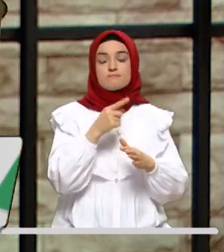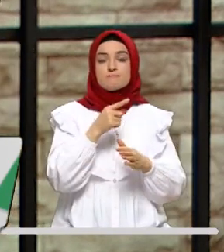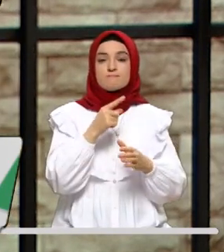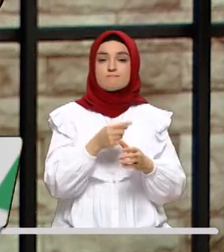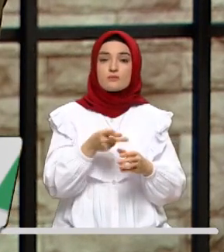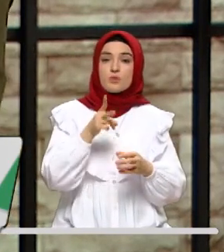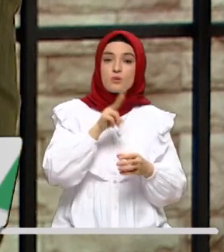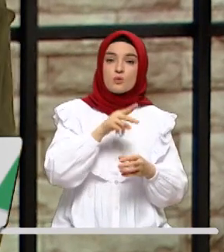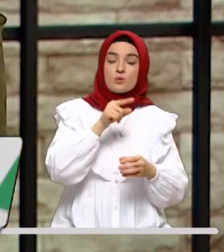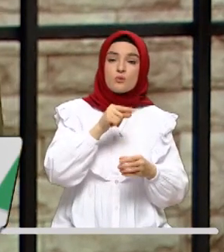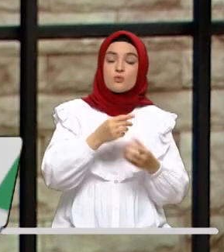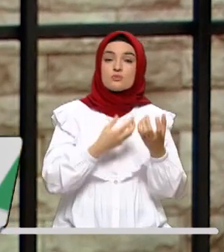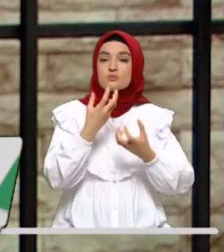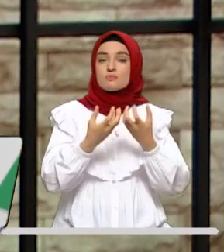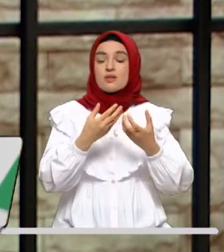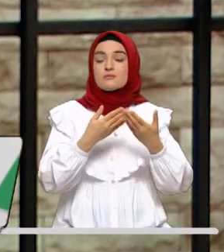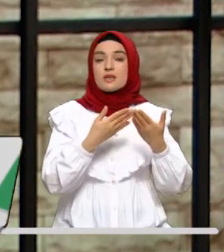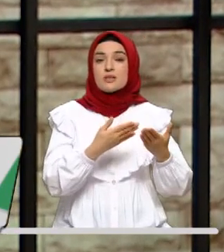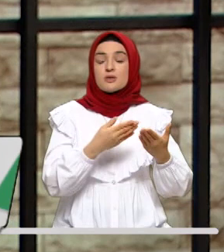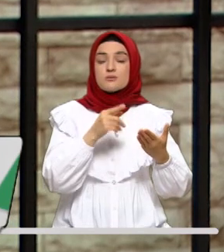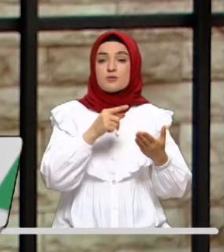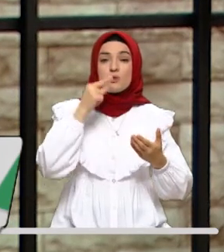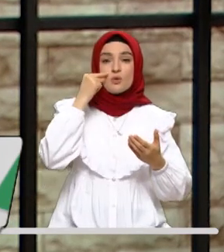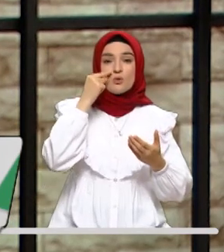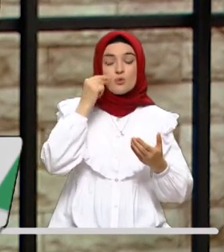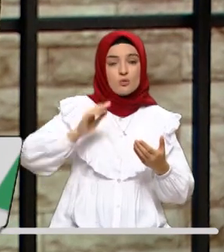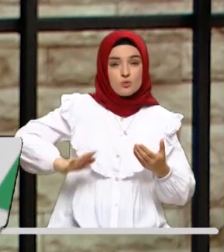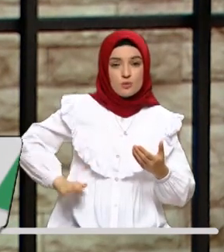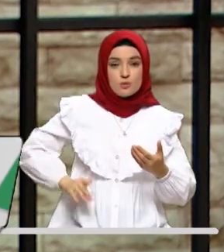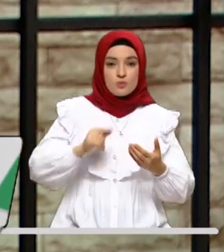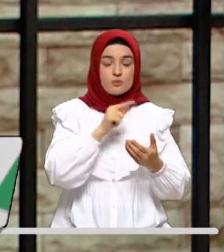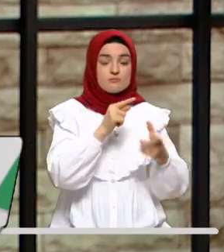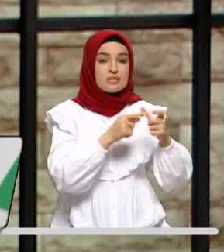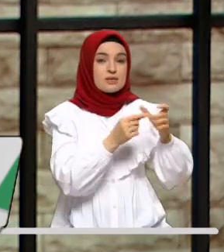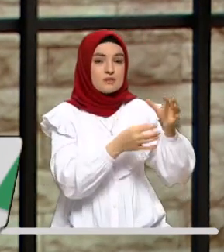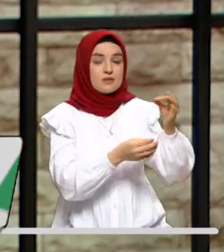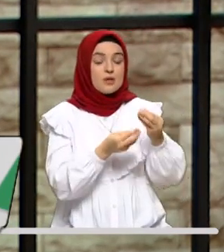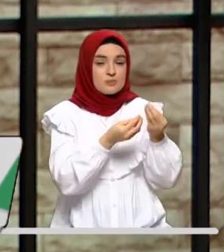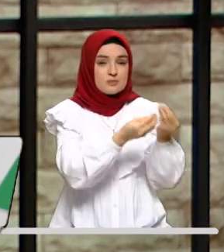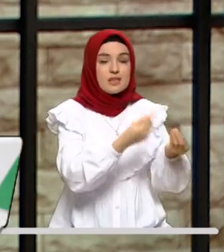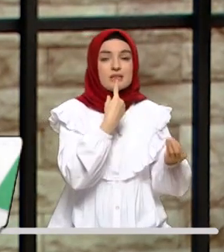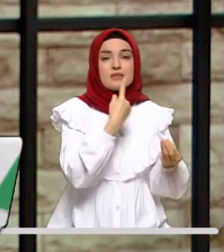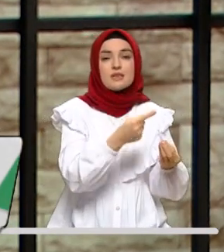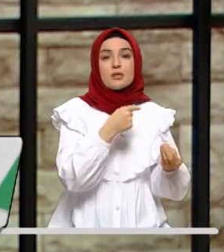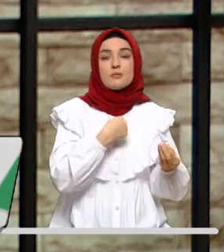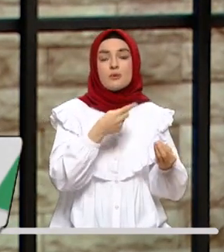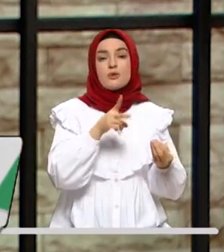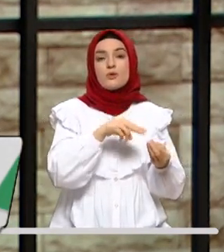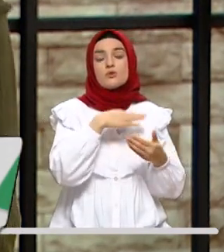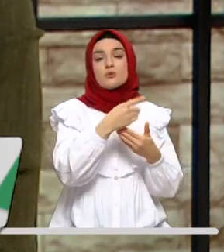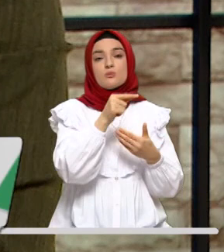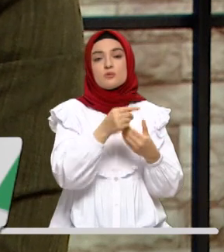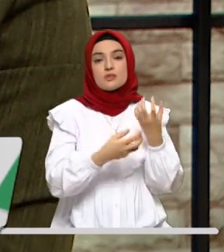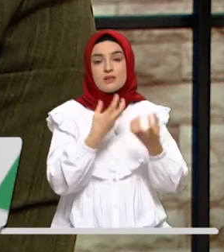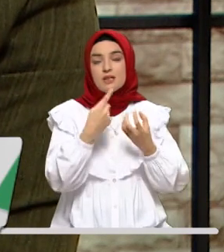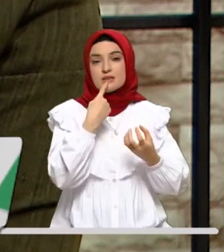o yakmaya kıyamadı. Oğlu Ekmelettin İhsanoğlu Bey'e onu bıraktı. Dedi ki ben öldükten sonra bunu yak. İlk